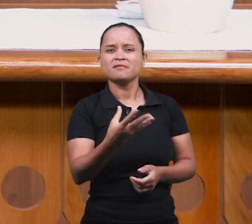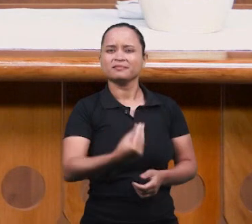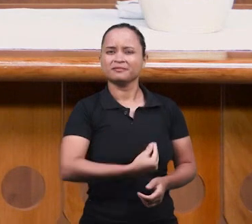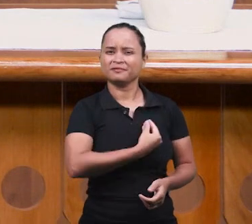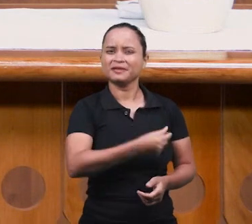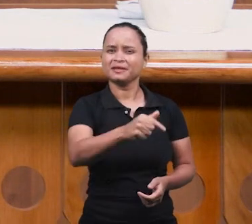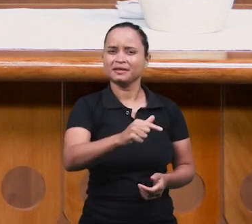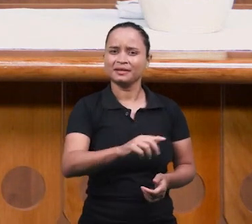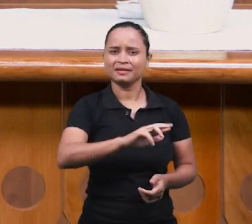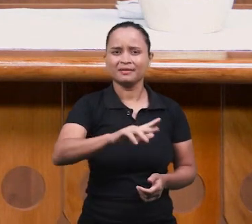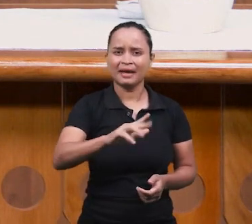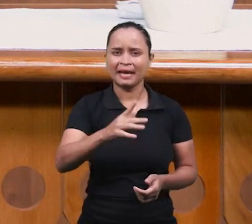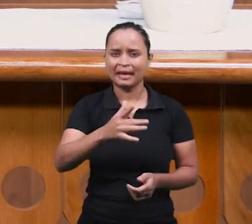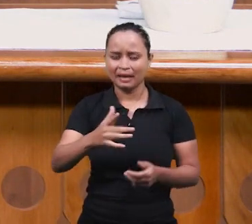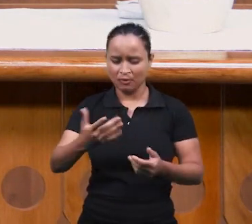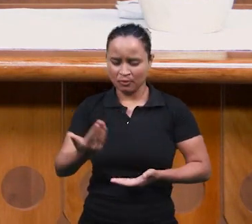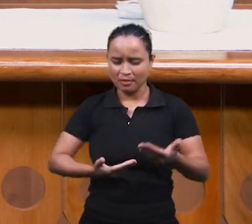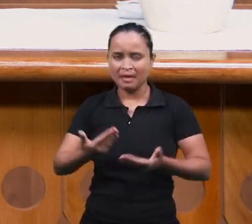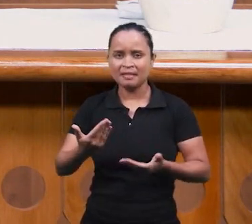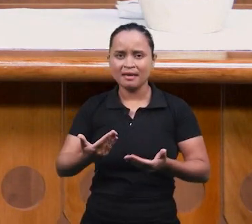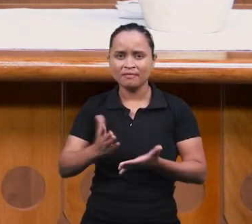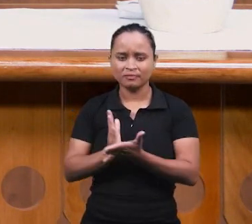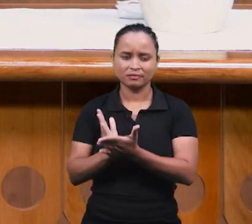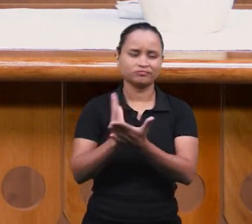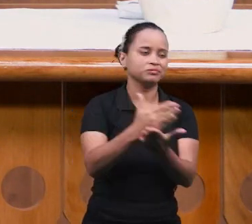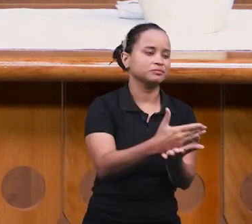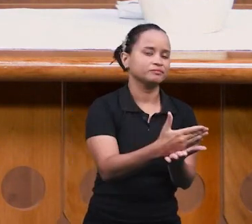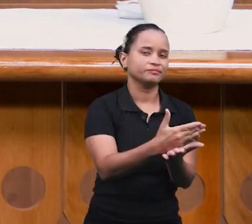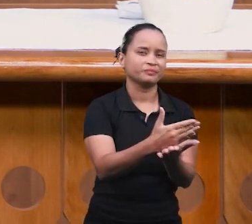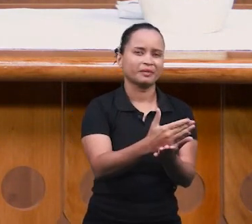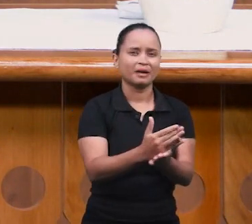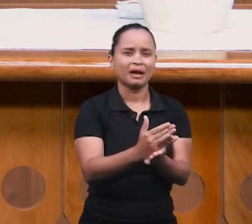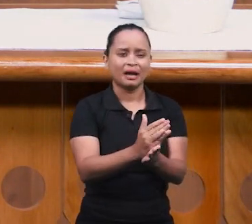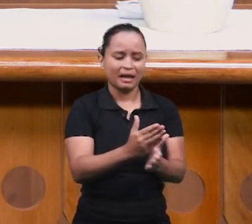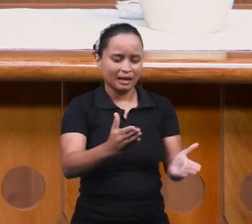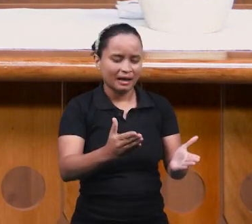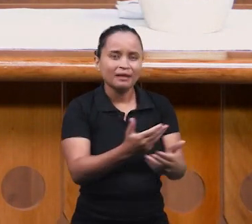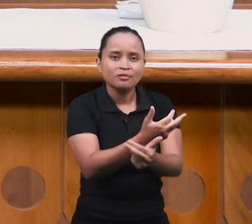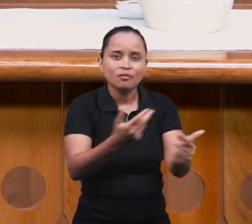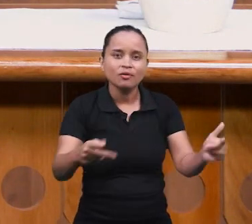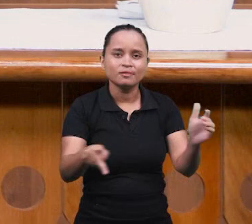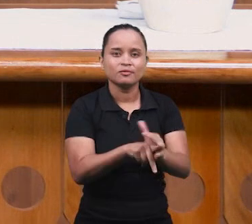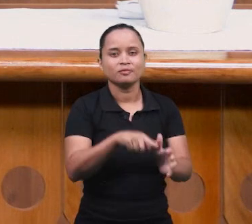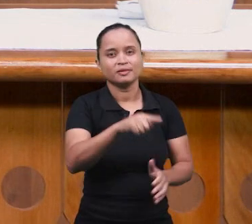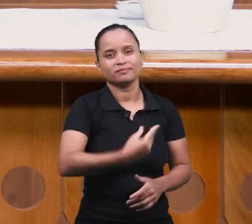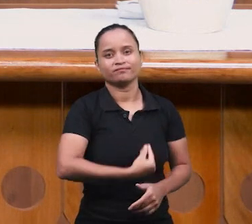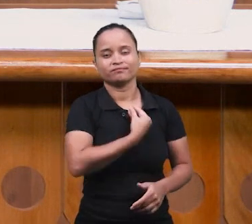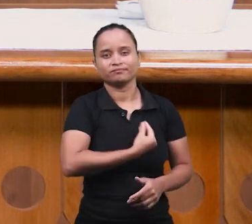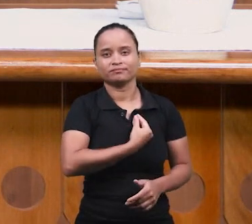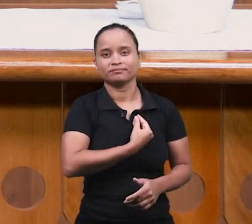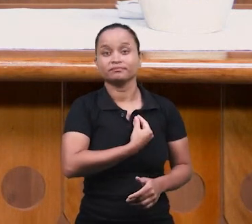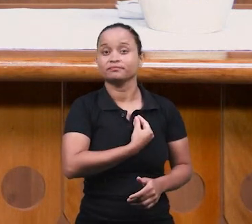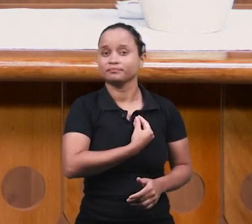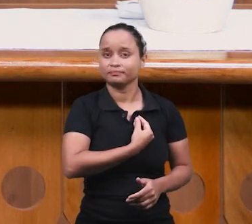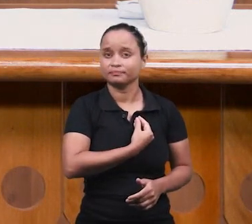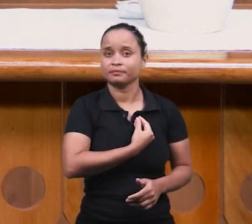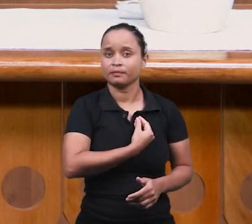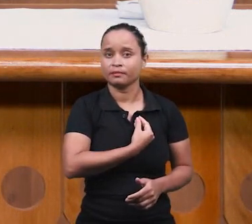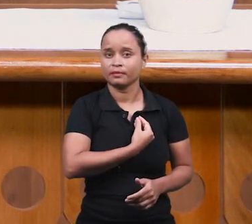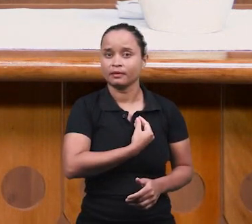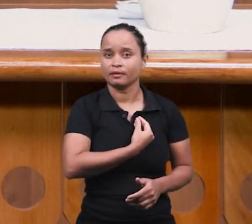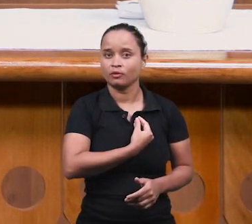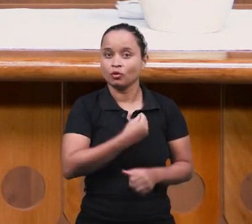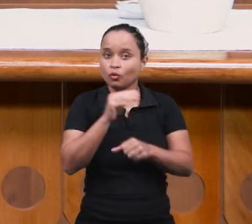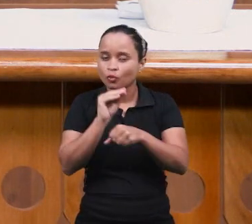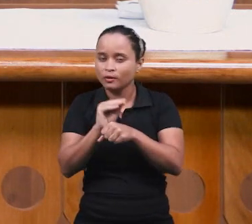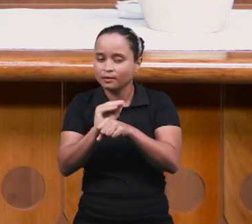salut, le miracle que Dieu a fait dans ta vie. Ne laisse pas de batailler pour la foi.